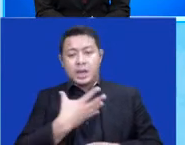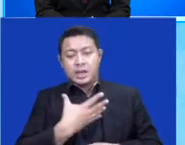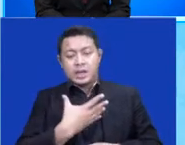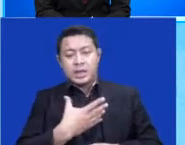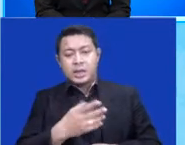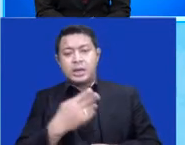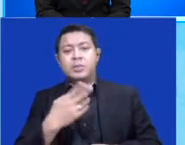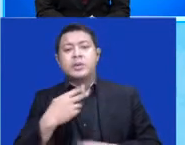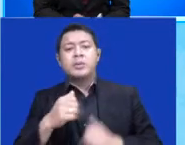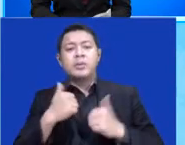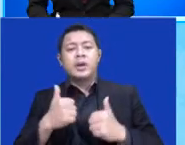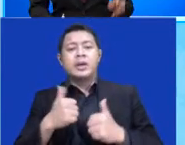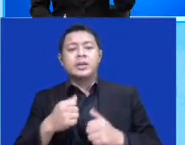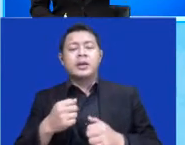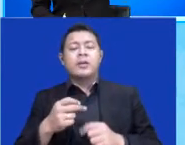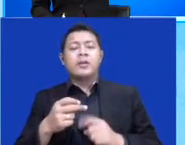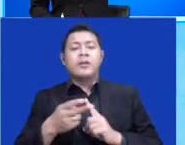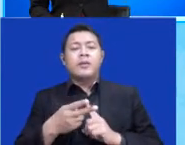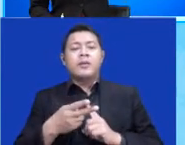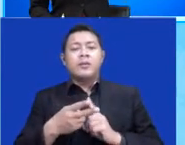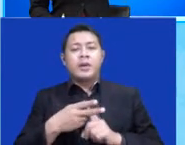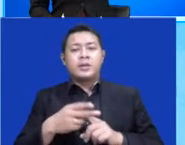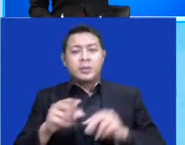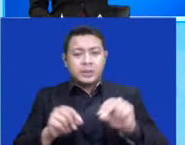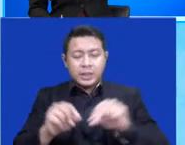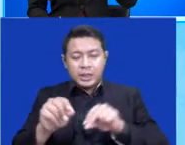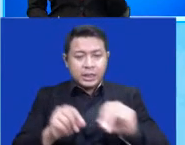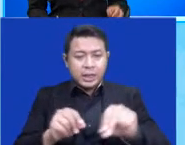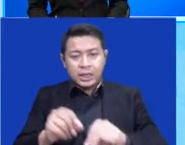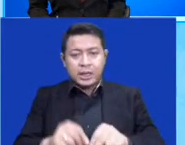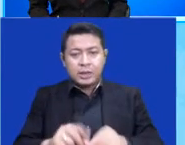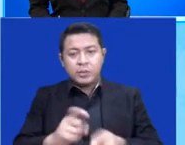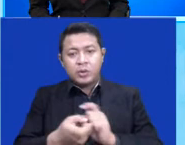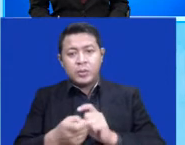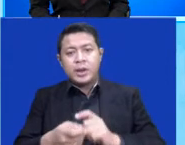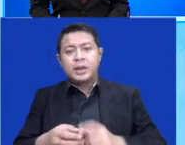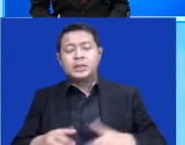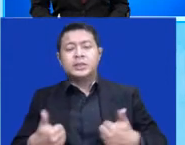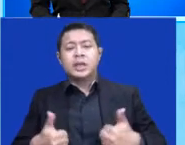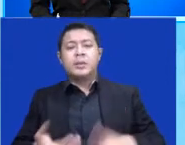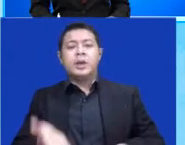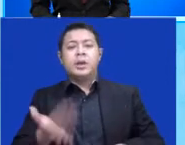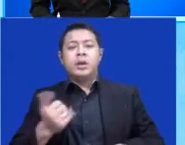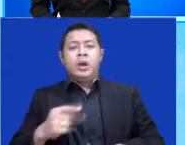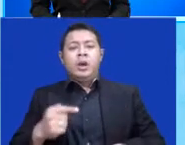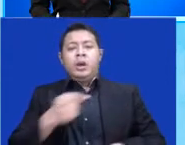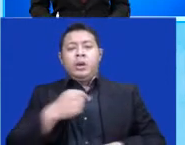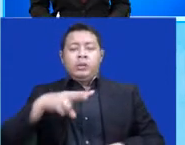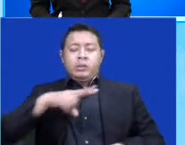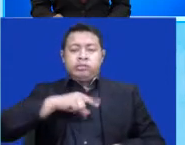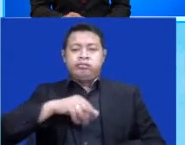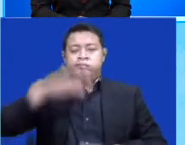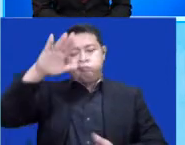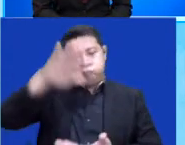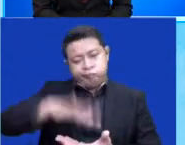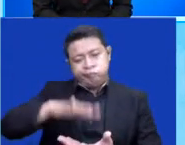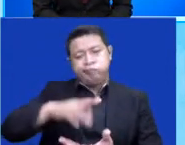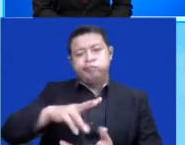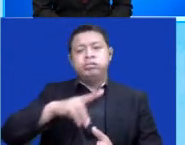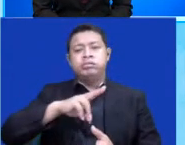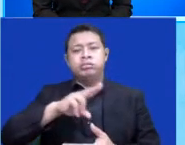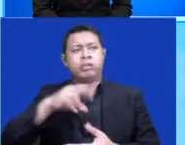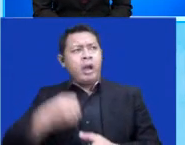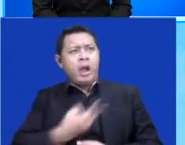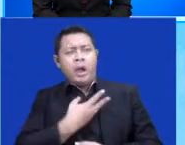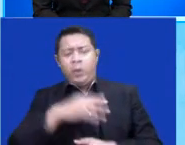banyak faktor yang bisa kita kendalikan, yaitu perubahan perilaku supaya kita meminimalisir risiko. Kalaupun ada kanker yang bersifat genetik